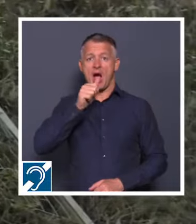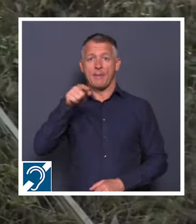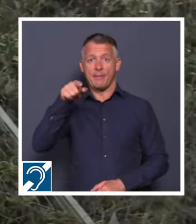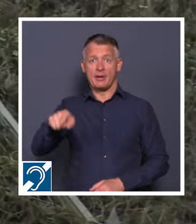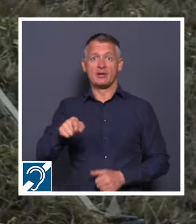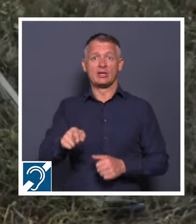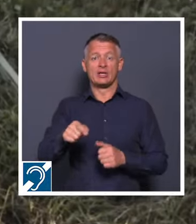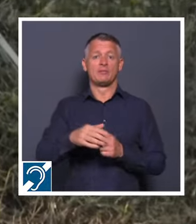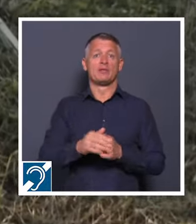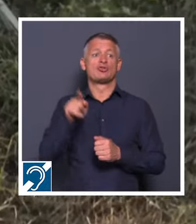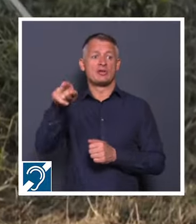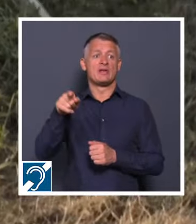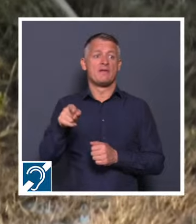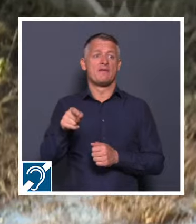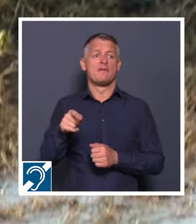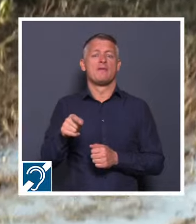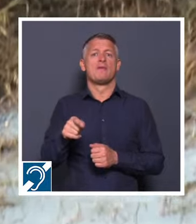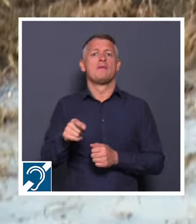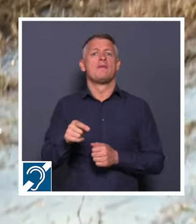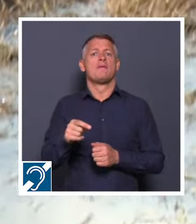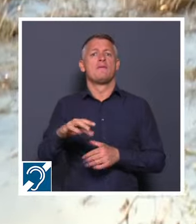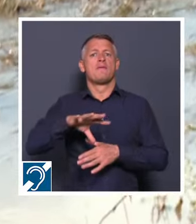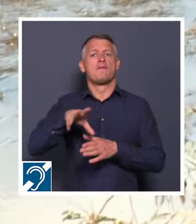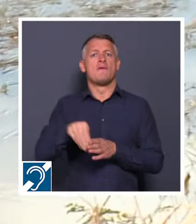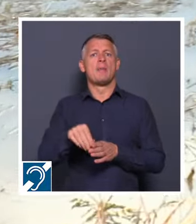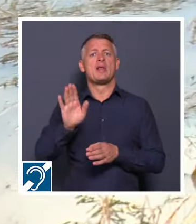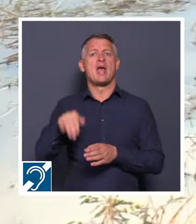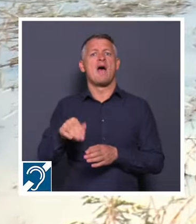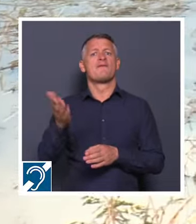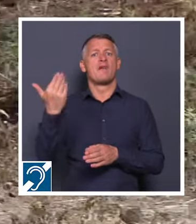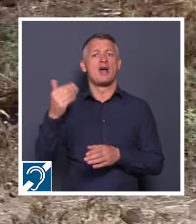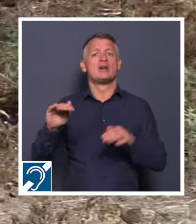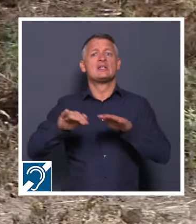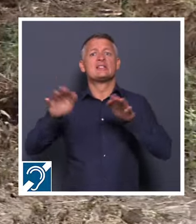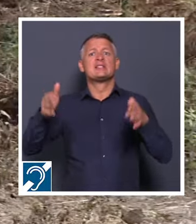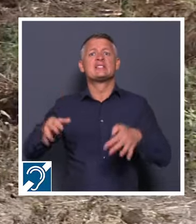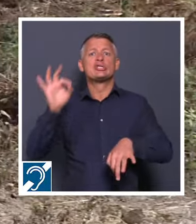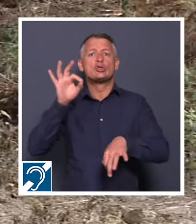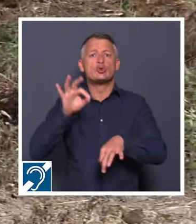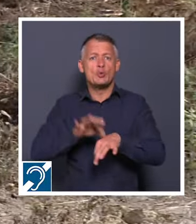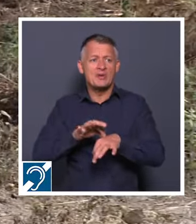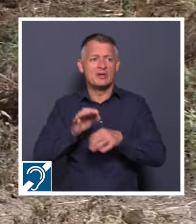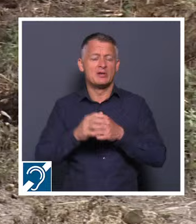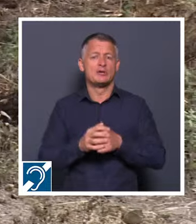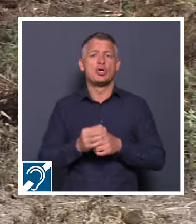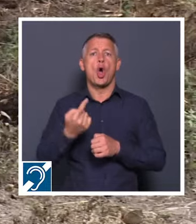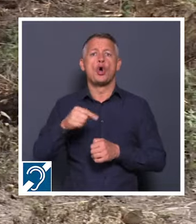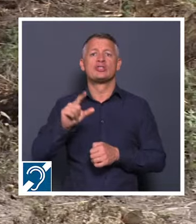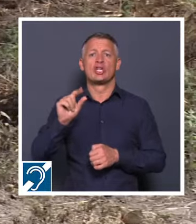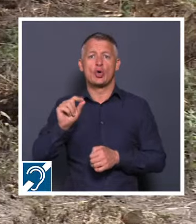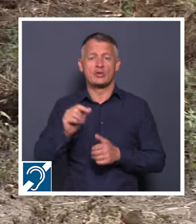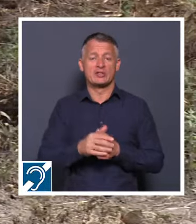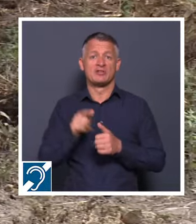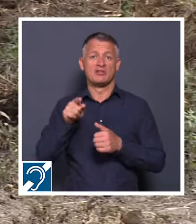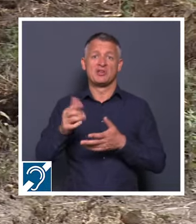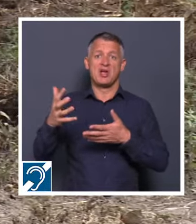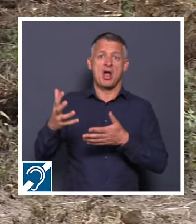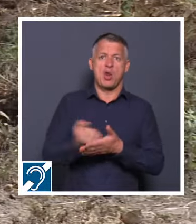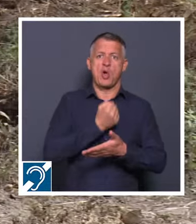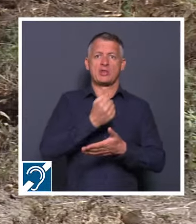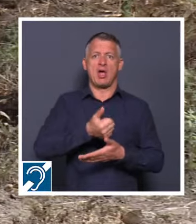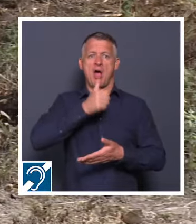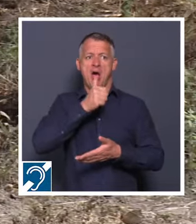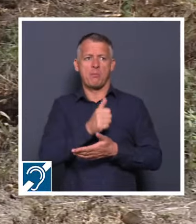Această familie are 120 de stup, sau mai bine spus avea, pentru că și aceștia au fost luați de